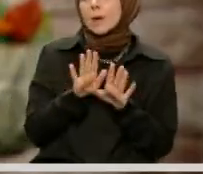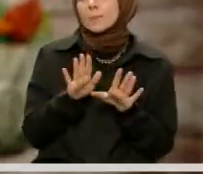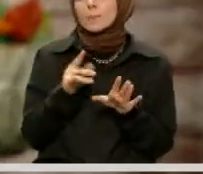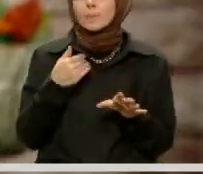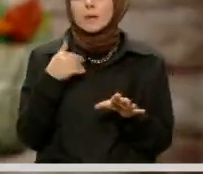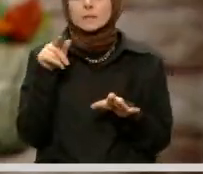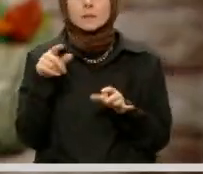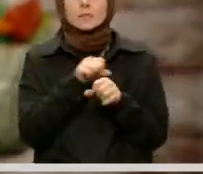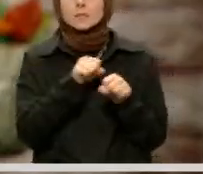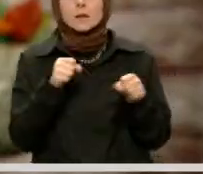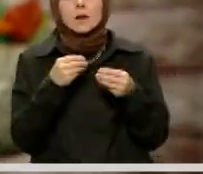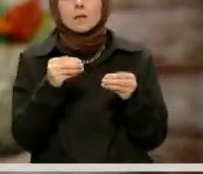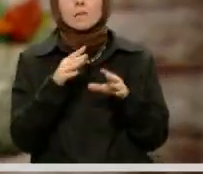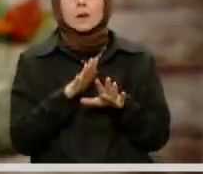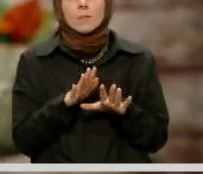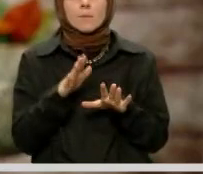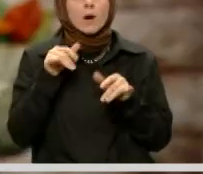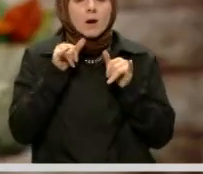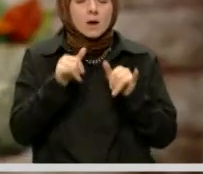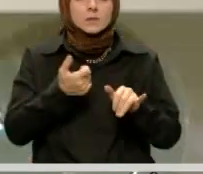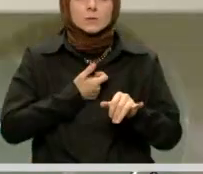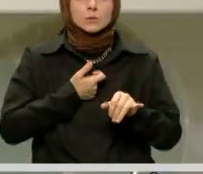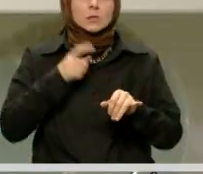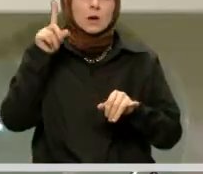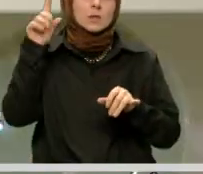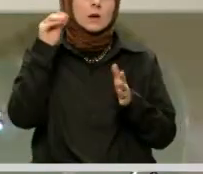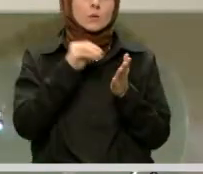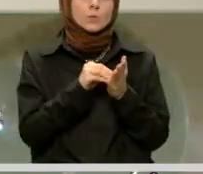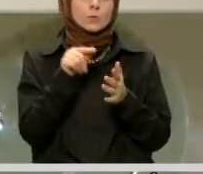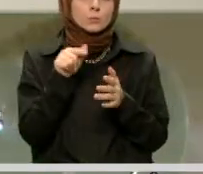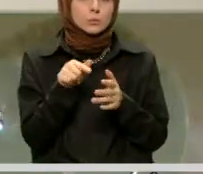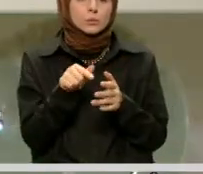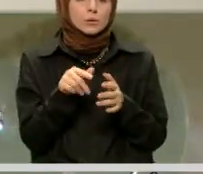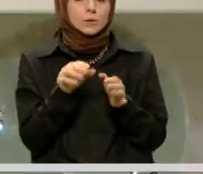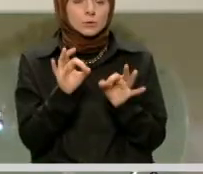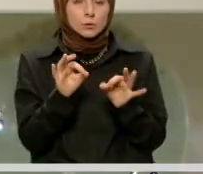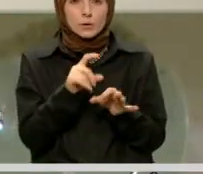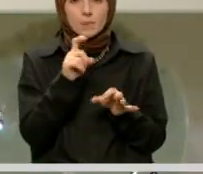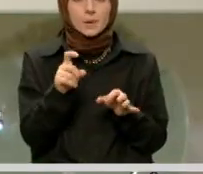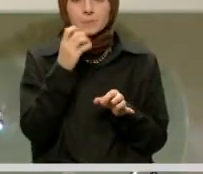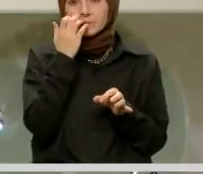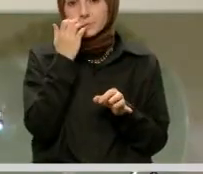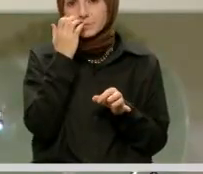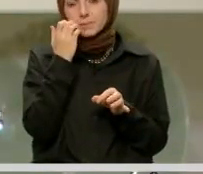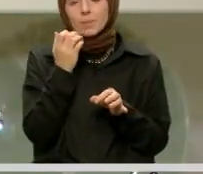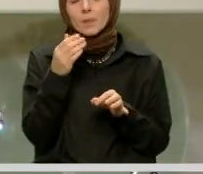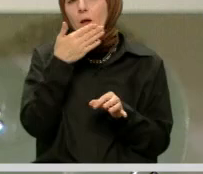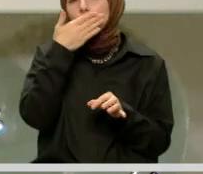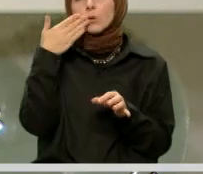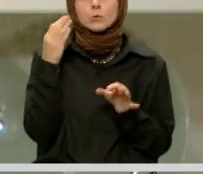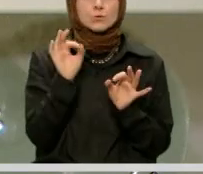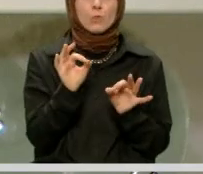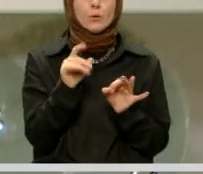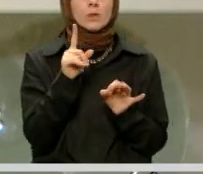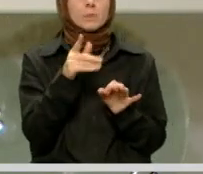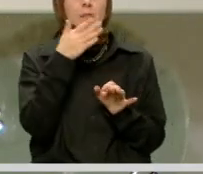bulunamam. Aynı kuralı Allah koydu. Hocam bu bir manada şöyle bir şey mi? Şimdi siz en başta aktarırken söylemiştiniz ya, oruç öyle bir ibadet ki